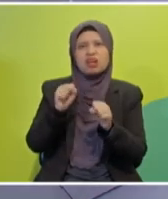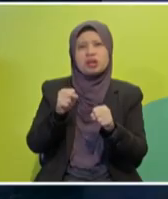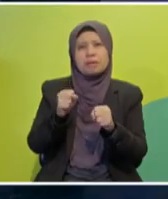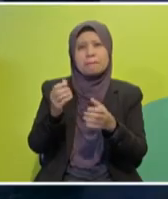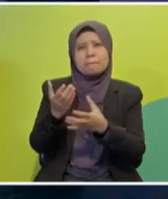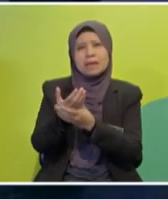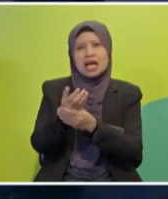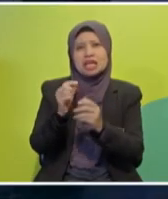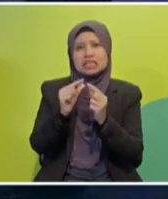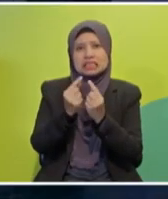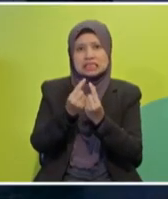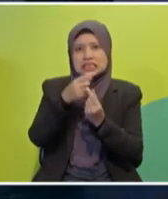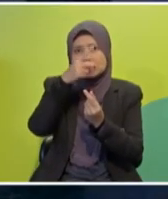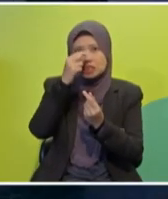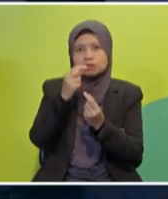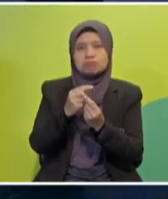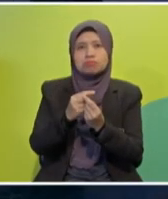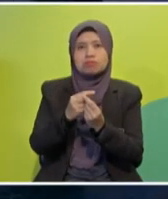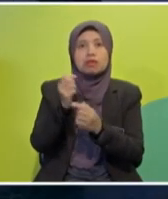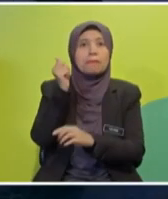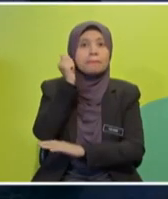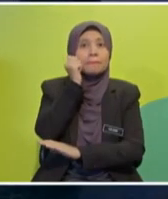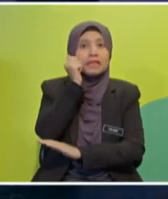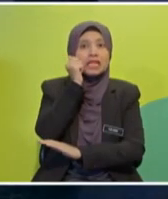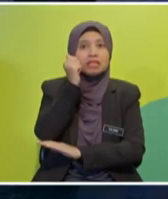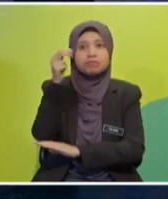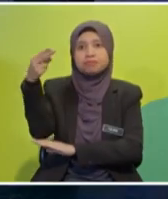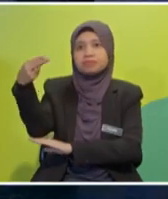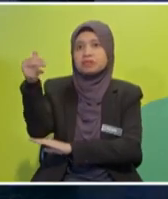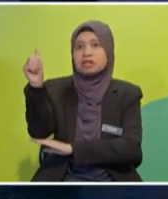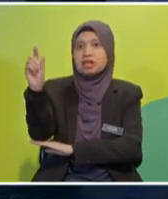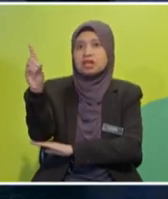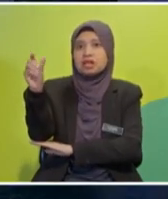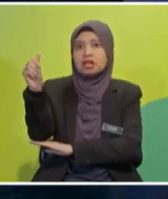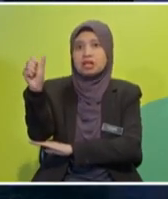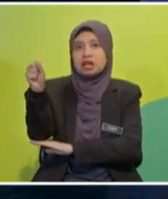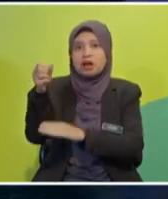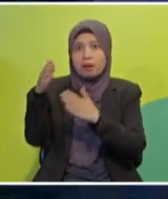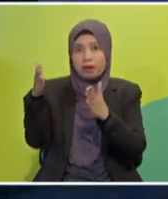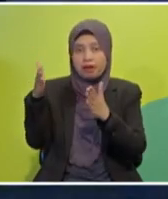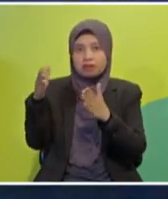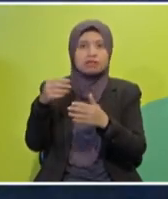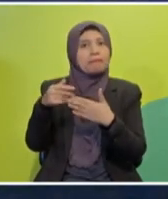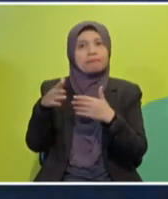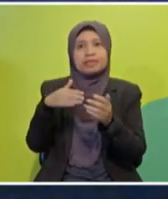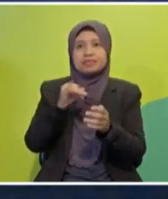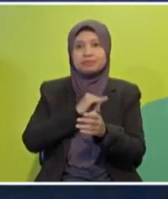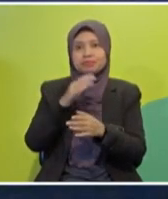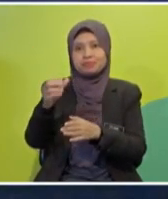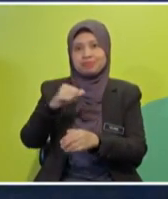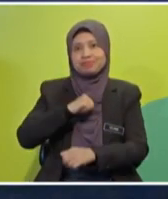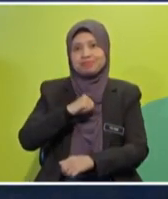Kenapa? Tengah buat hadas besar. Kalau macam tu tak apalah. Saya ambil sendiri je. Terima kasih Kimi eh.